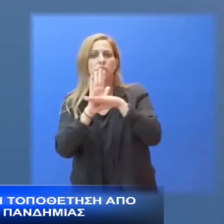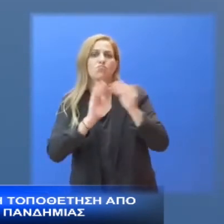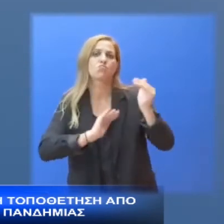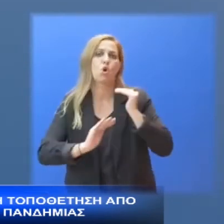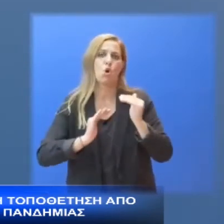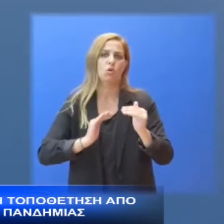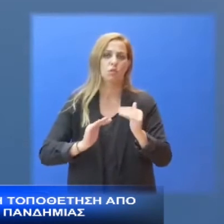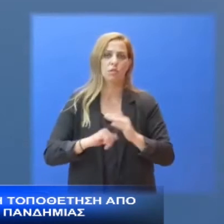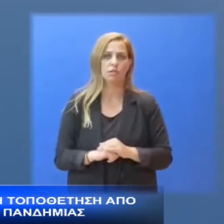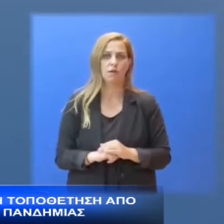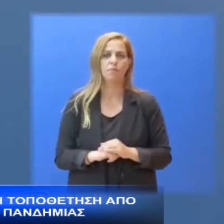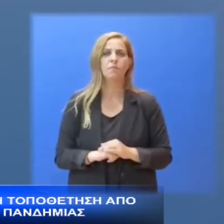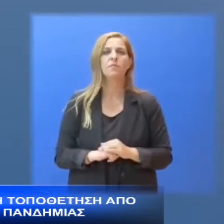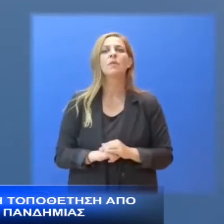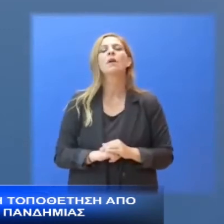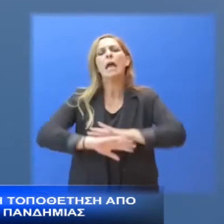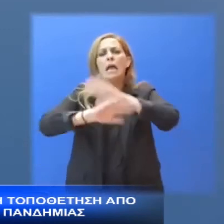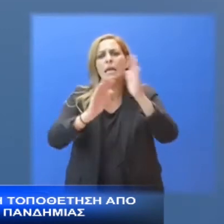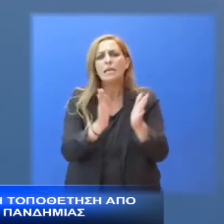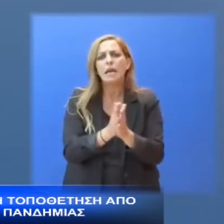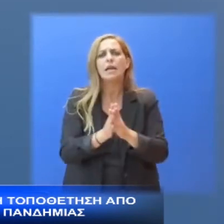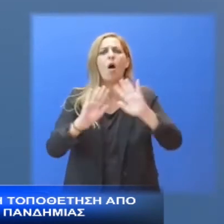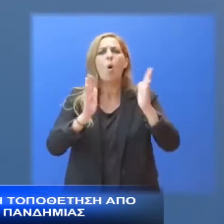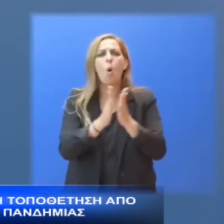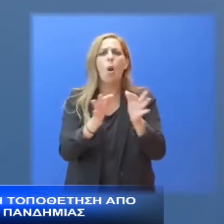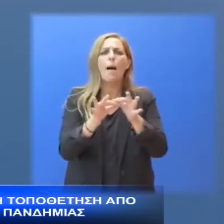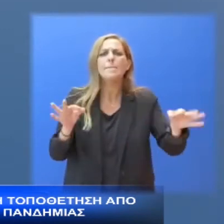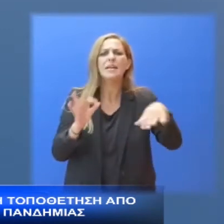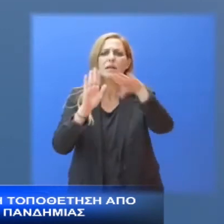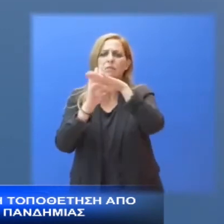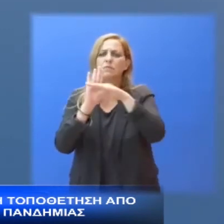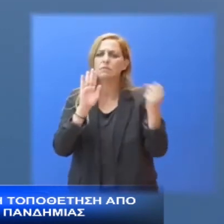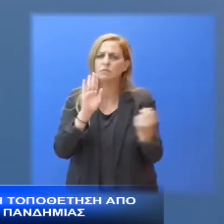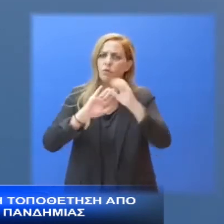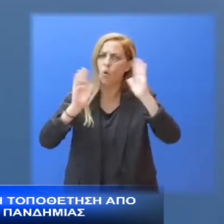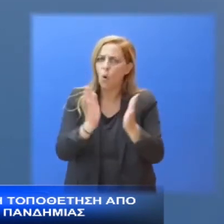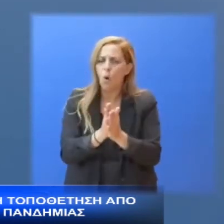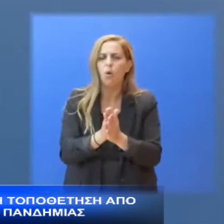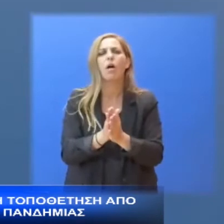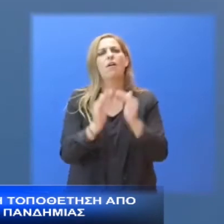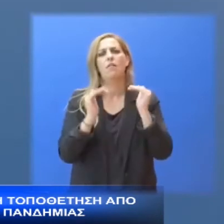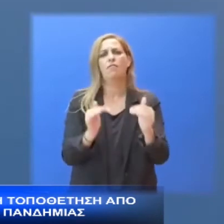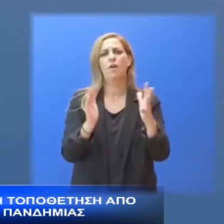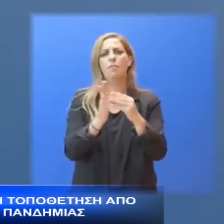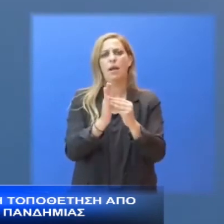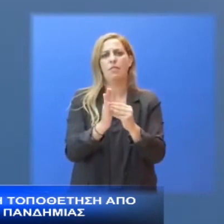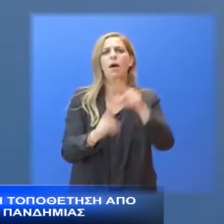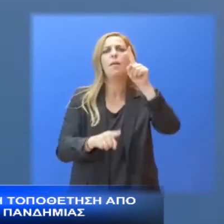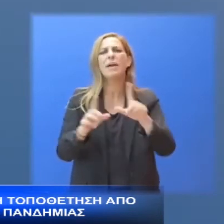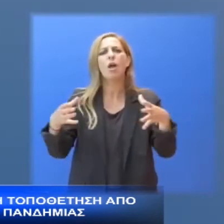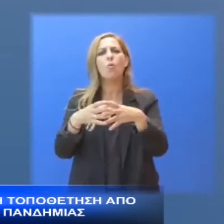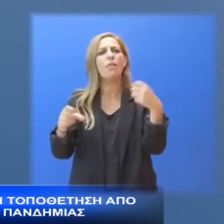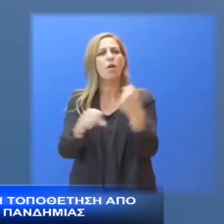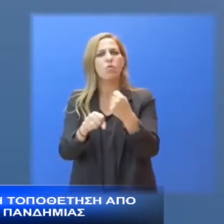Κατά τα άλλα, ισχύουν απολύτως όλα όσα έχουμε πει και θεσμοθετήσει το προηγούμενο διάστημα για την υποχρεωτικότητα των εμβολιασμών σε συγκεκριμένες